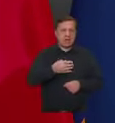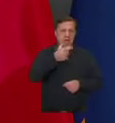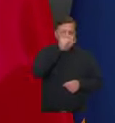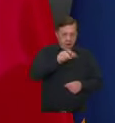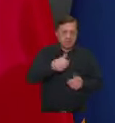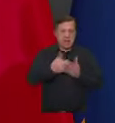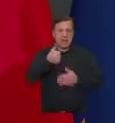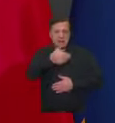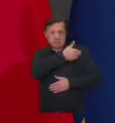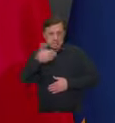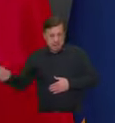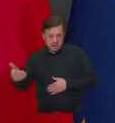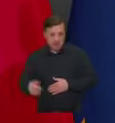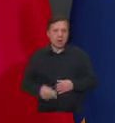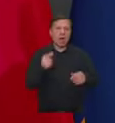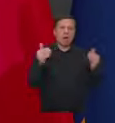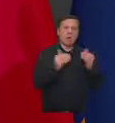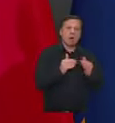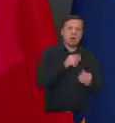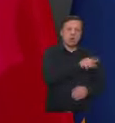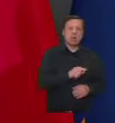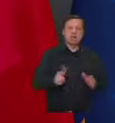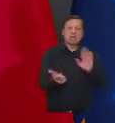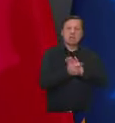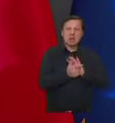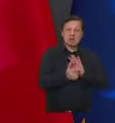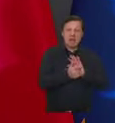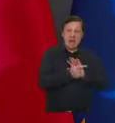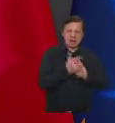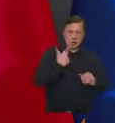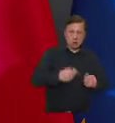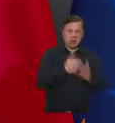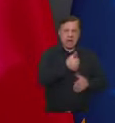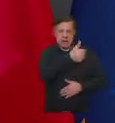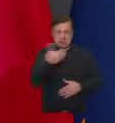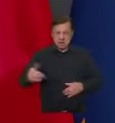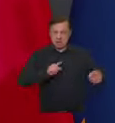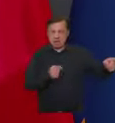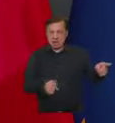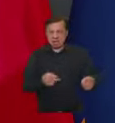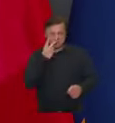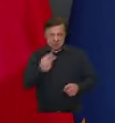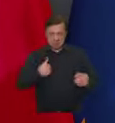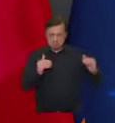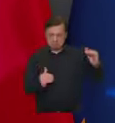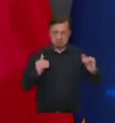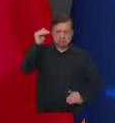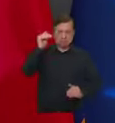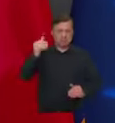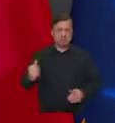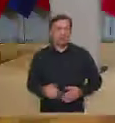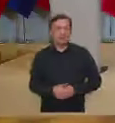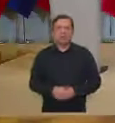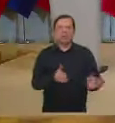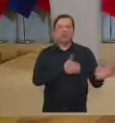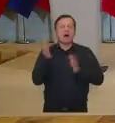porównaniu z 17 we Francji pokazuje skalę, w jakiej my działamy. Dziękuję bardzo.